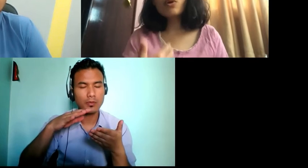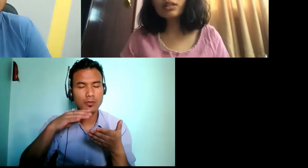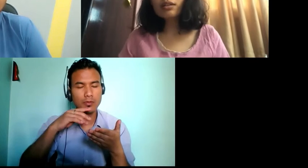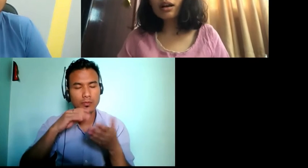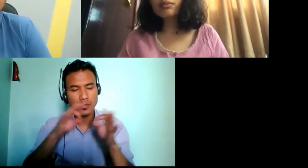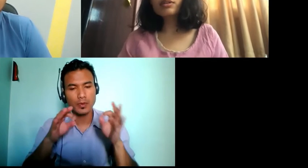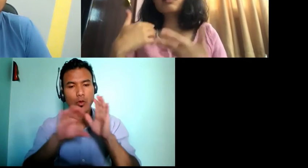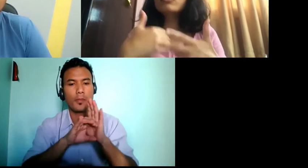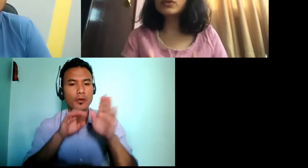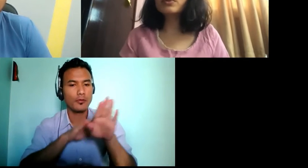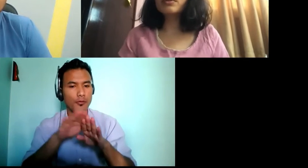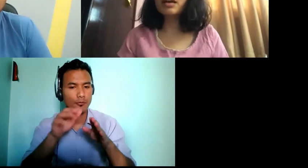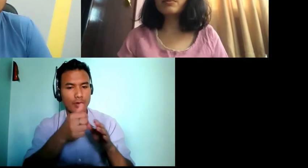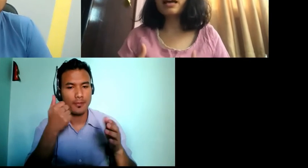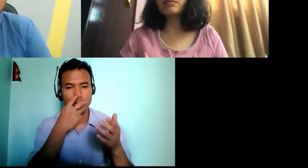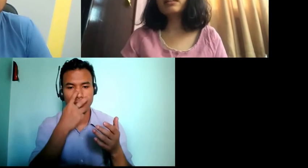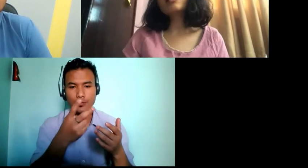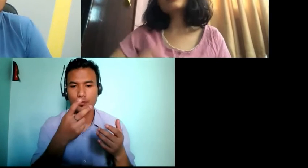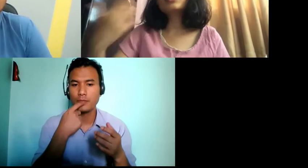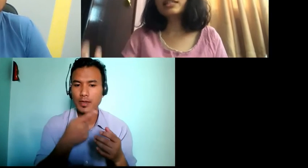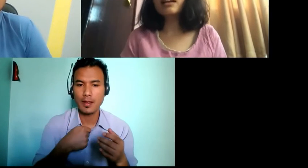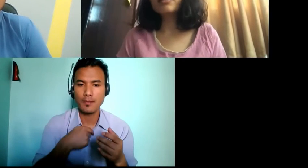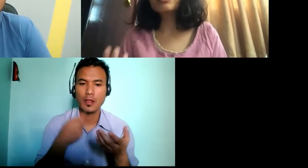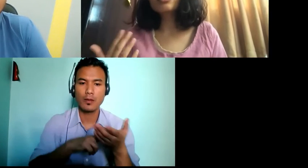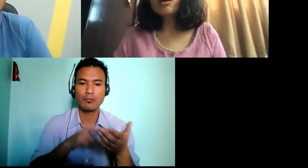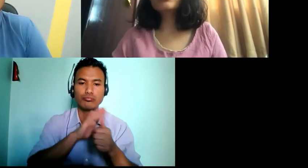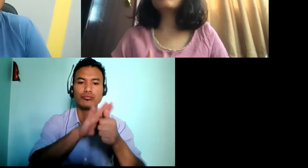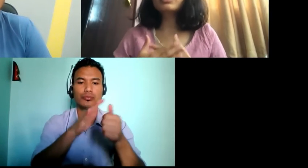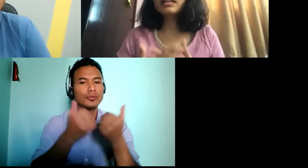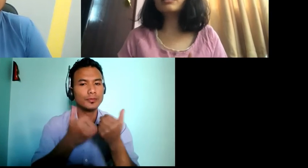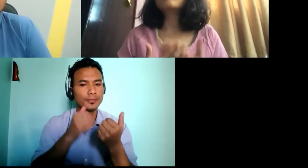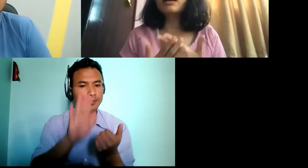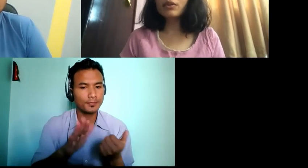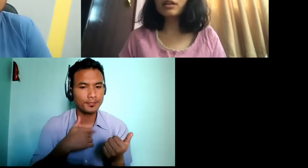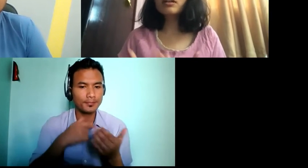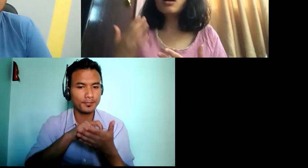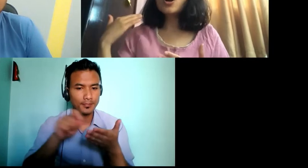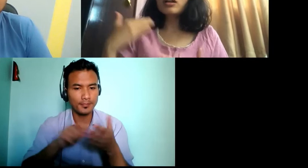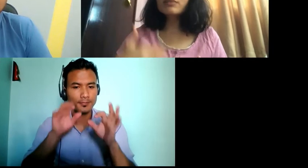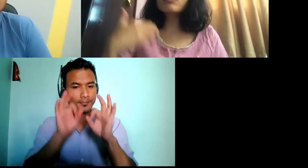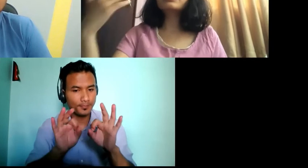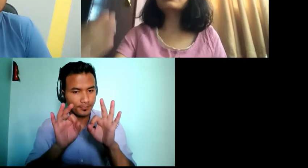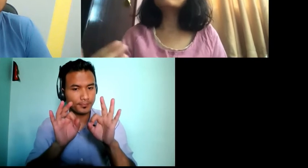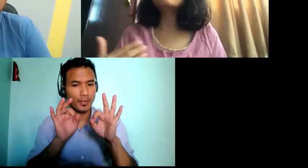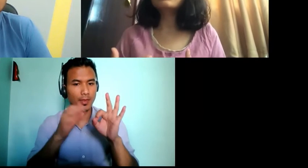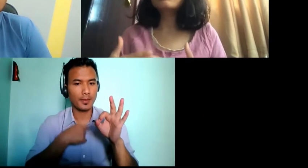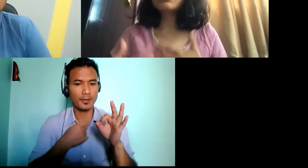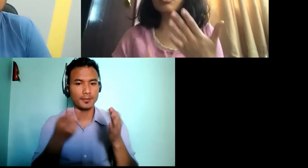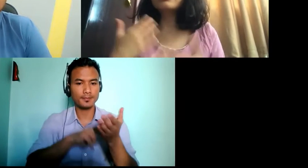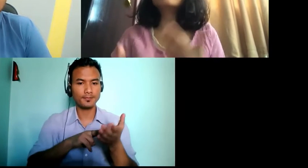राम्रो कमेन्ट्सहरू आउँछ, राम्रो भ्युजहरू आयो भने हामीले त्यसले अझै प्रोत्साहन गर्छ नि, ओके मैले लेखेको राम्रो रहेछ, अझै म यसलाई